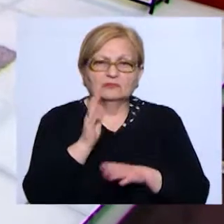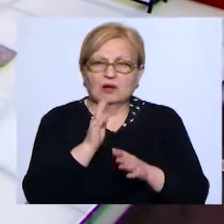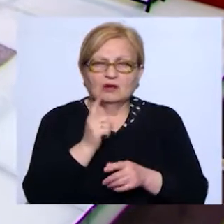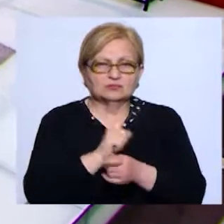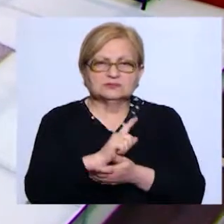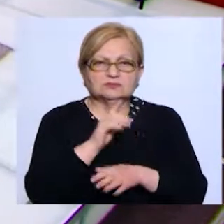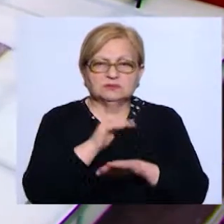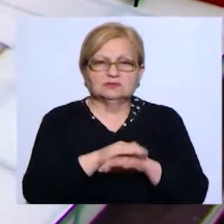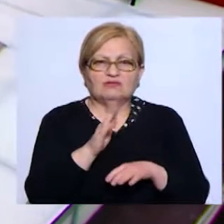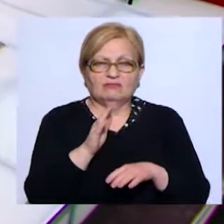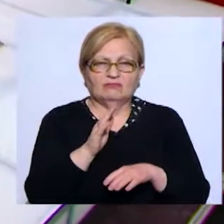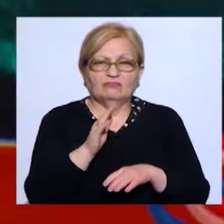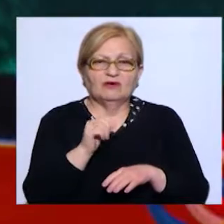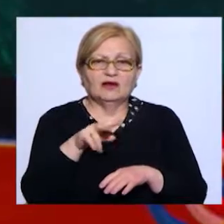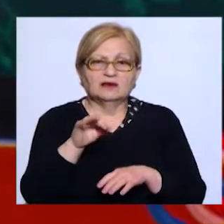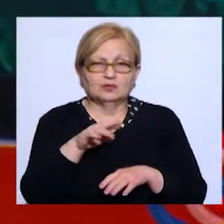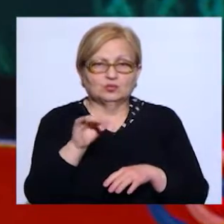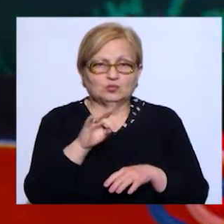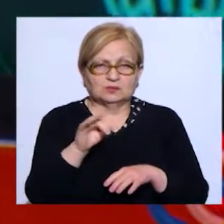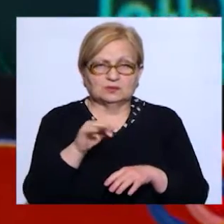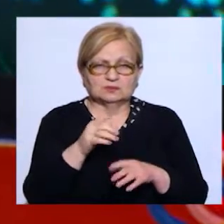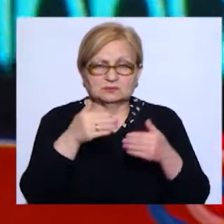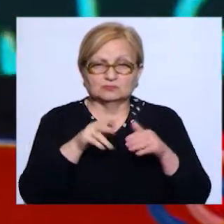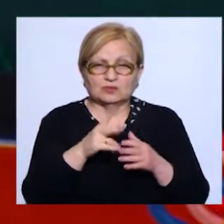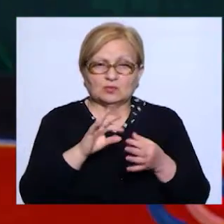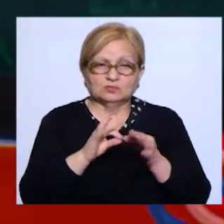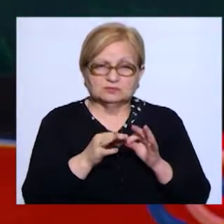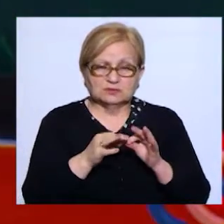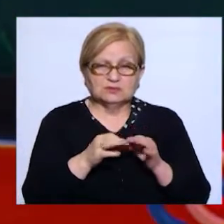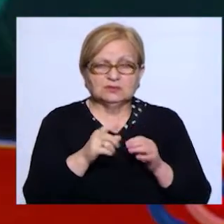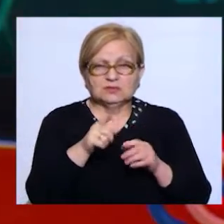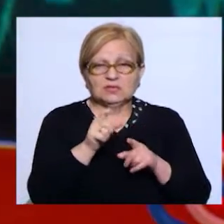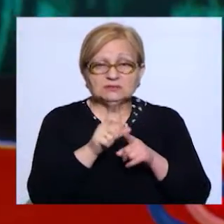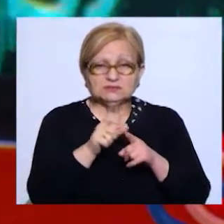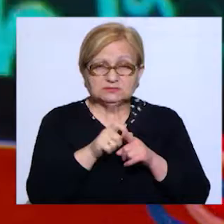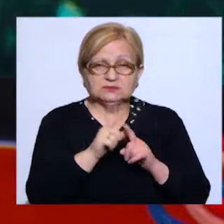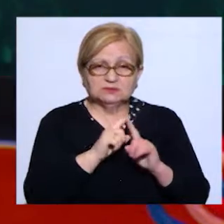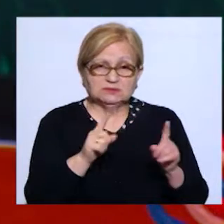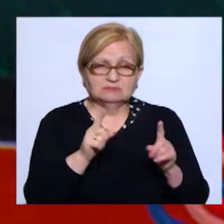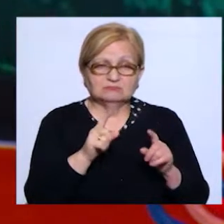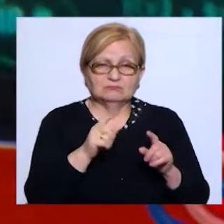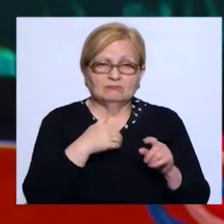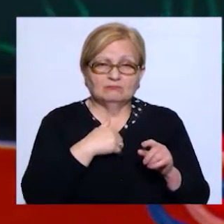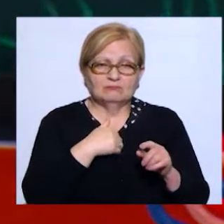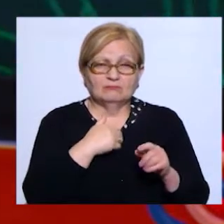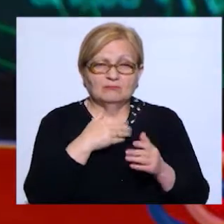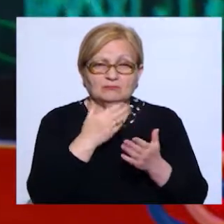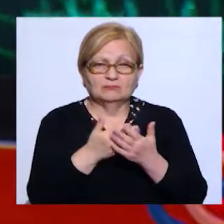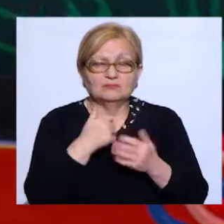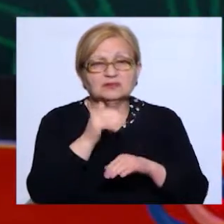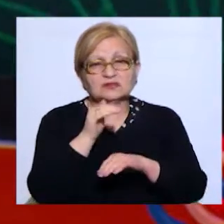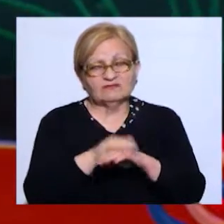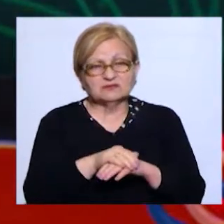რომ გაიგოთ აი ამ სიტყვის მნიშვნელობა, ცოტა რთული ტერმინები ვთქვი და რაღაცა ისეთი გრძელი წინადადებები. ახლა მე მაგალითად მინდა